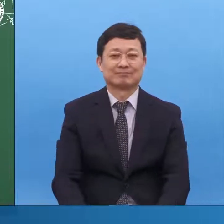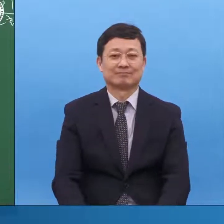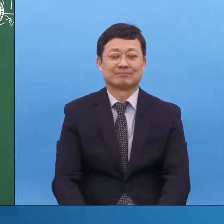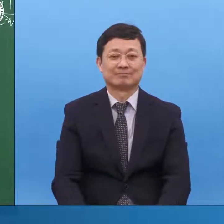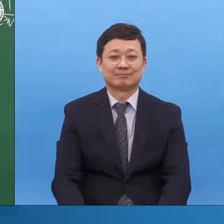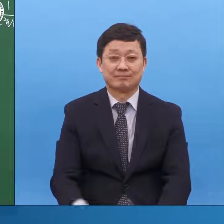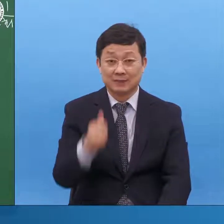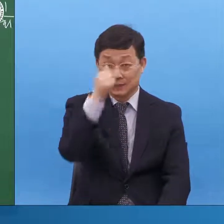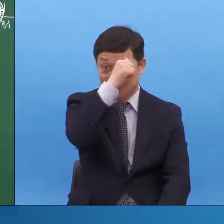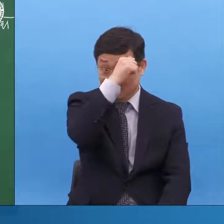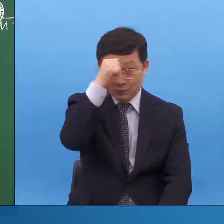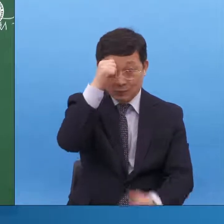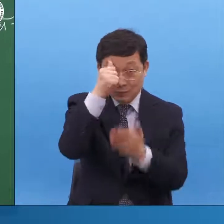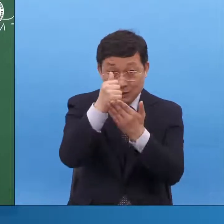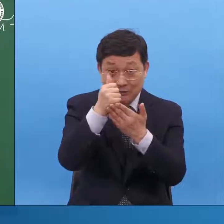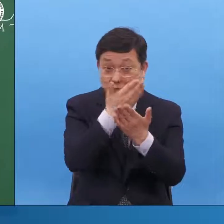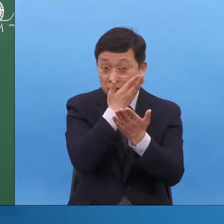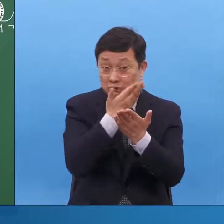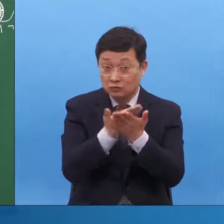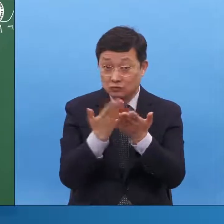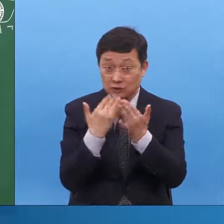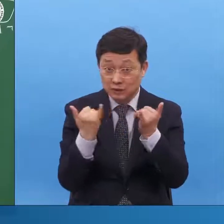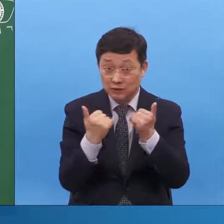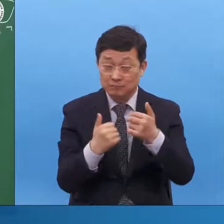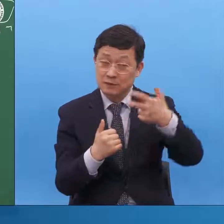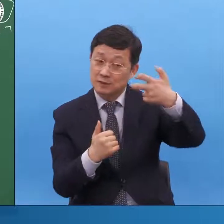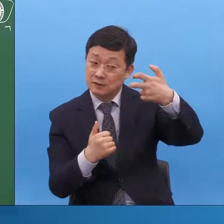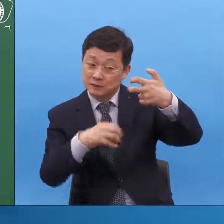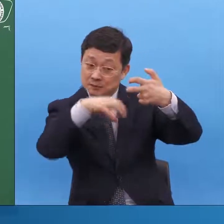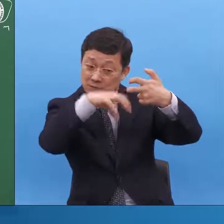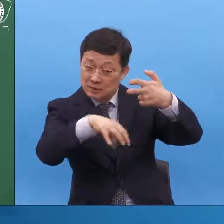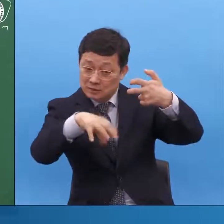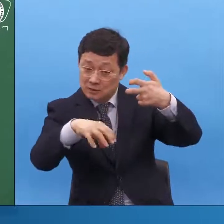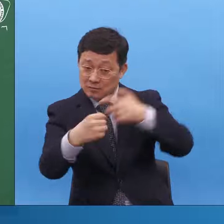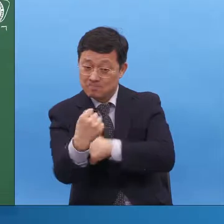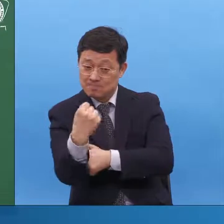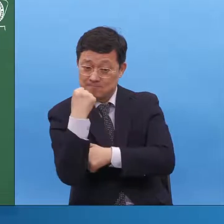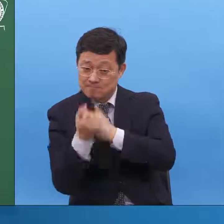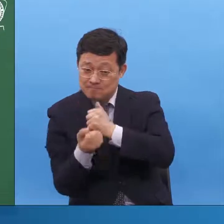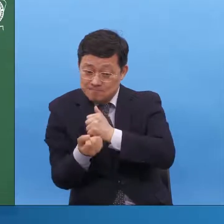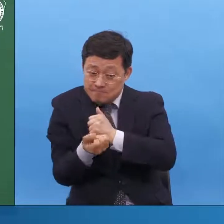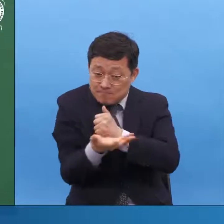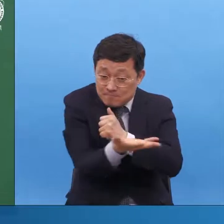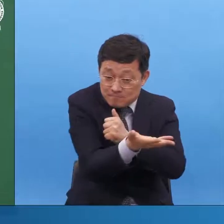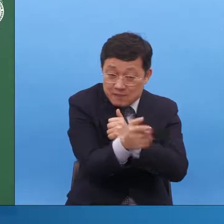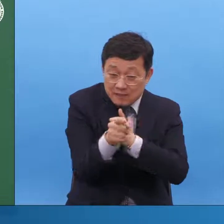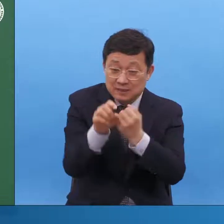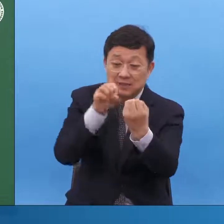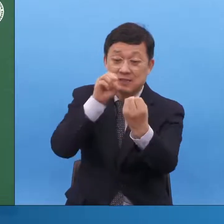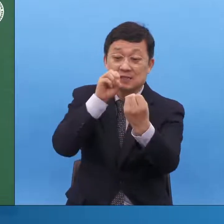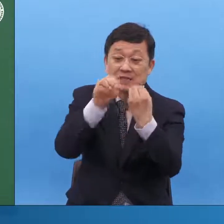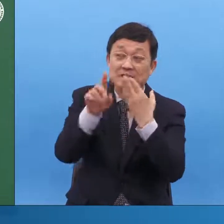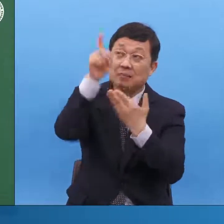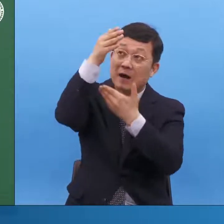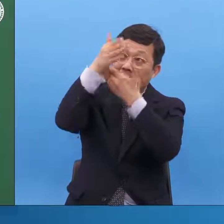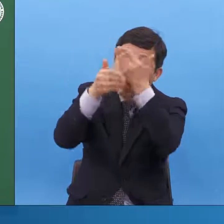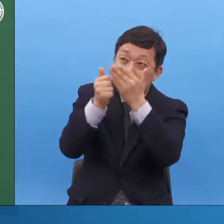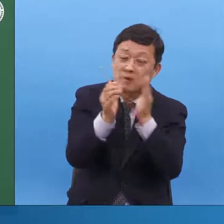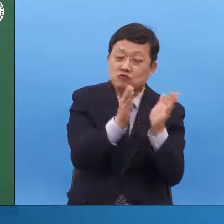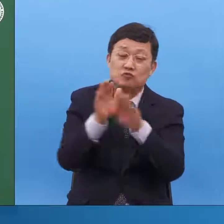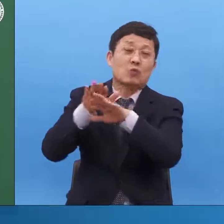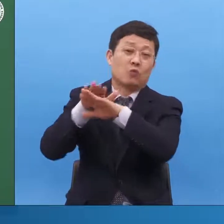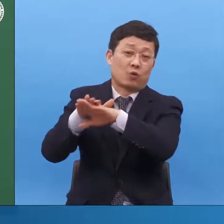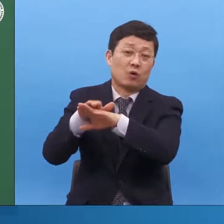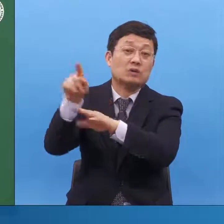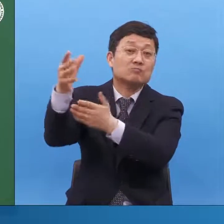장로님들은 70지역 70나라 영향이 갈 응답을 하나님은 준비해놨어요. And our church offers, especially for our elders, God has prepared the